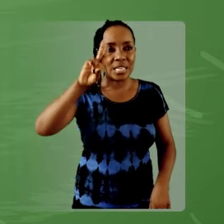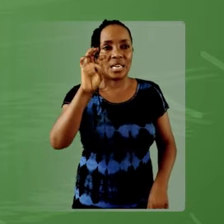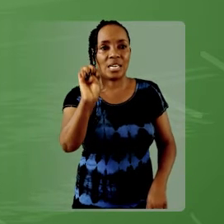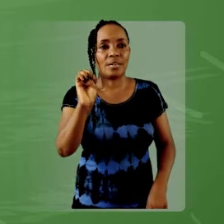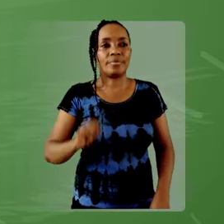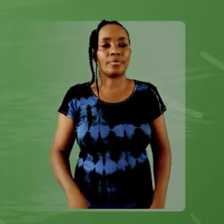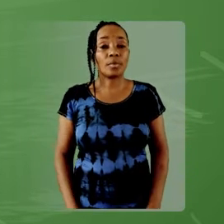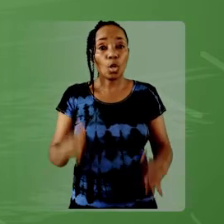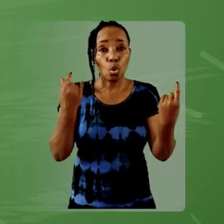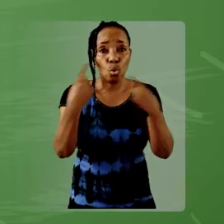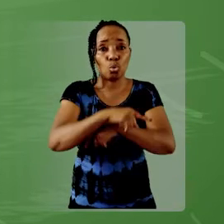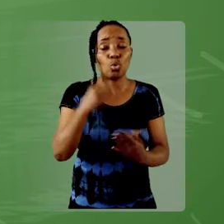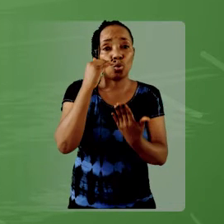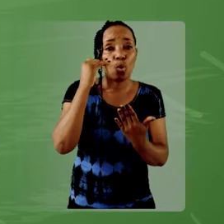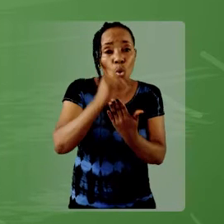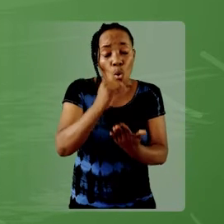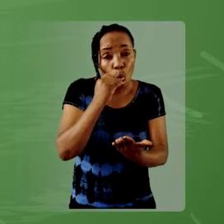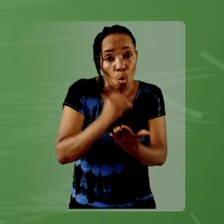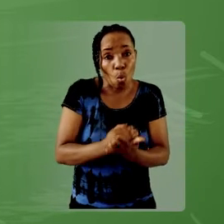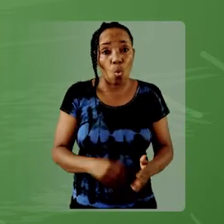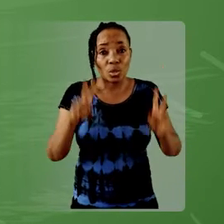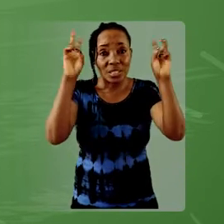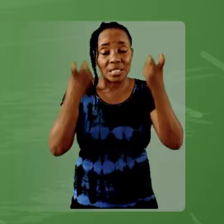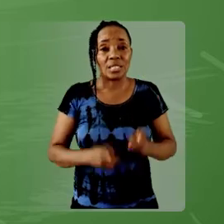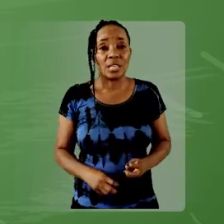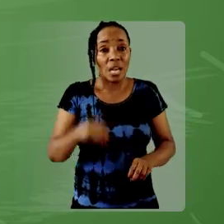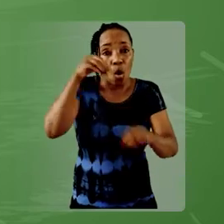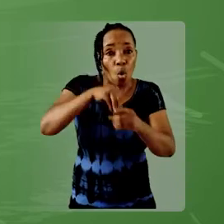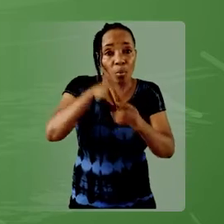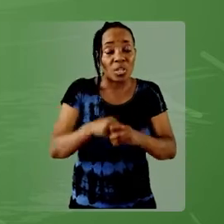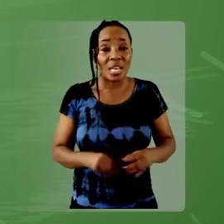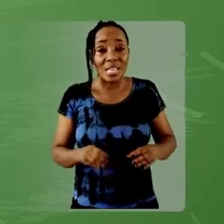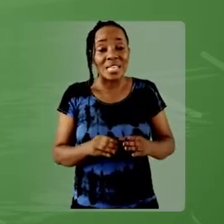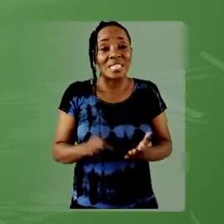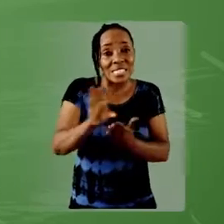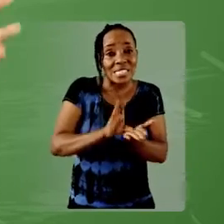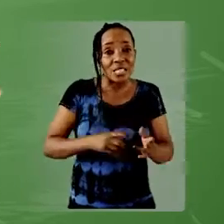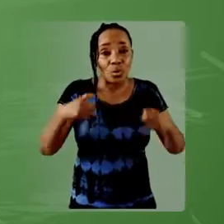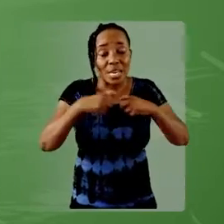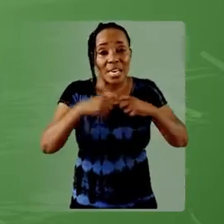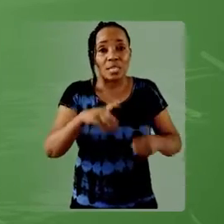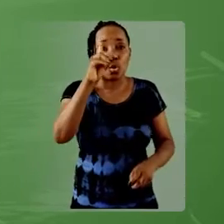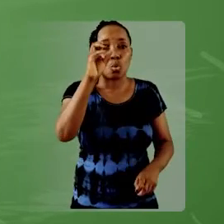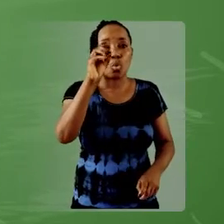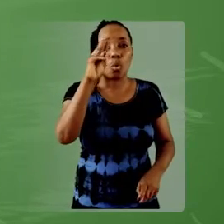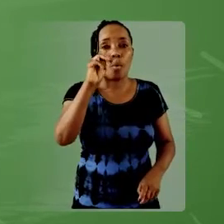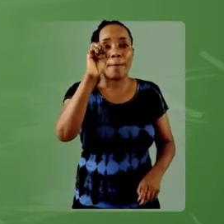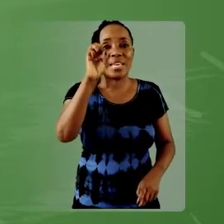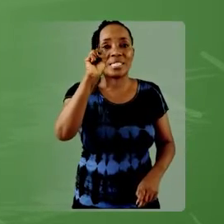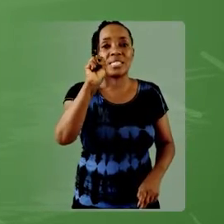« Les composantes du circuit électrique domestique ». Qu'est-ce qu'un circuit électrique